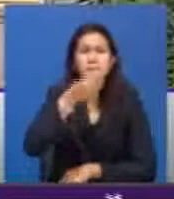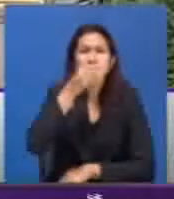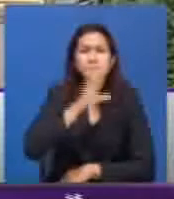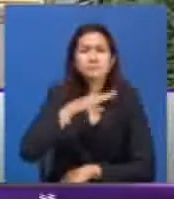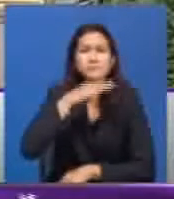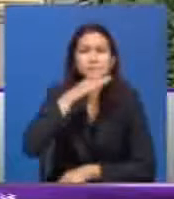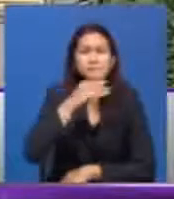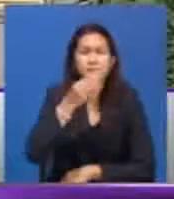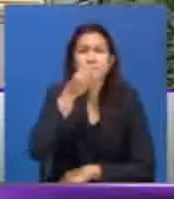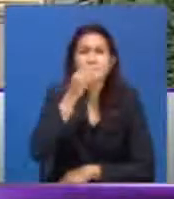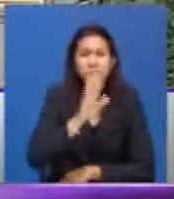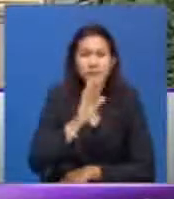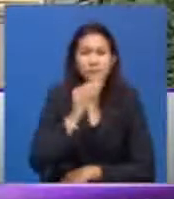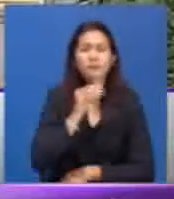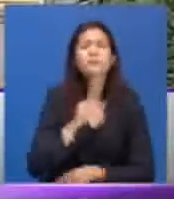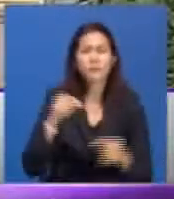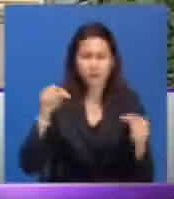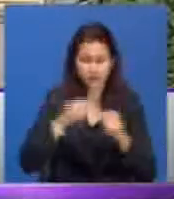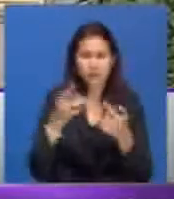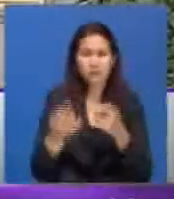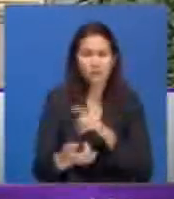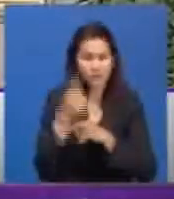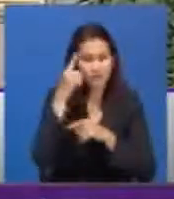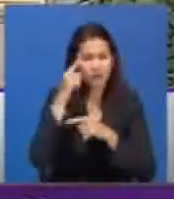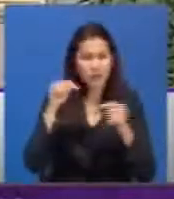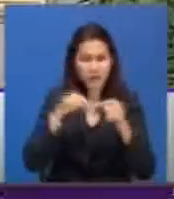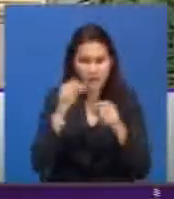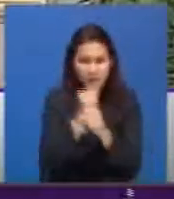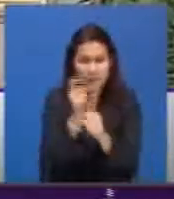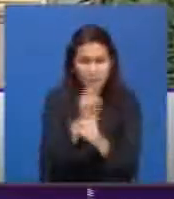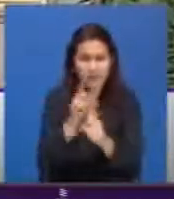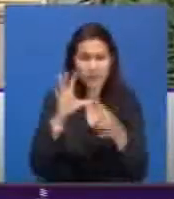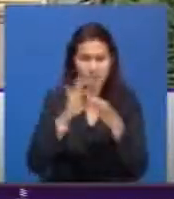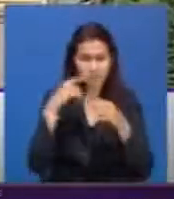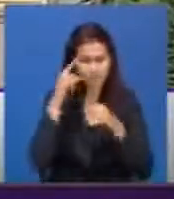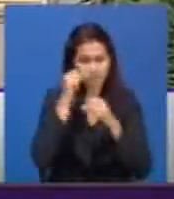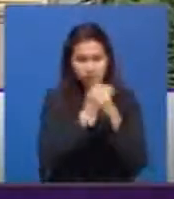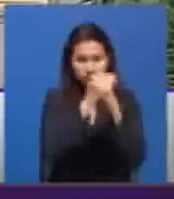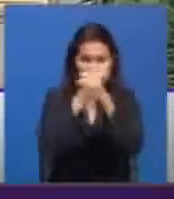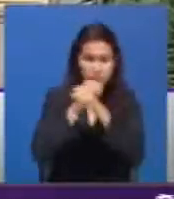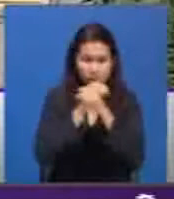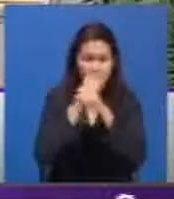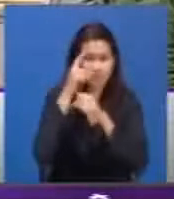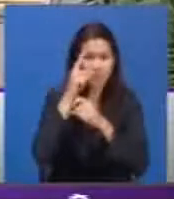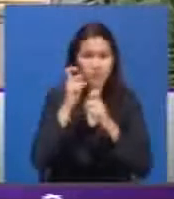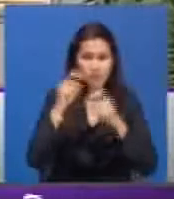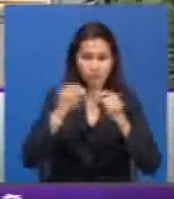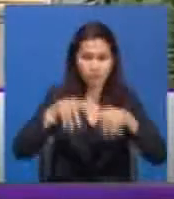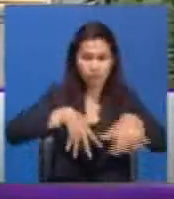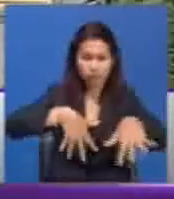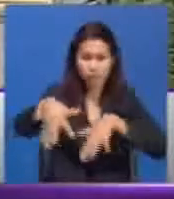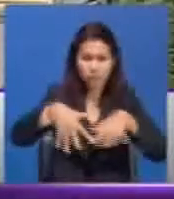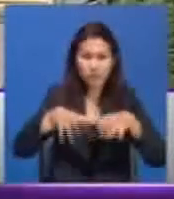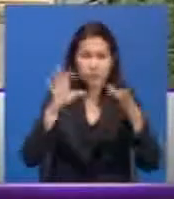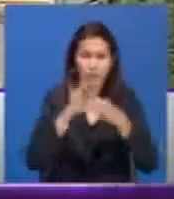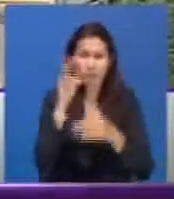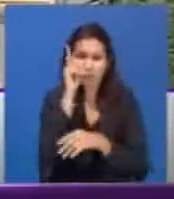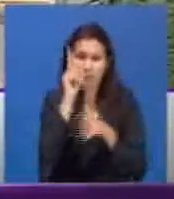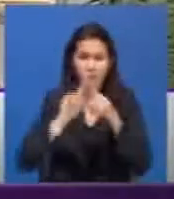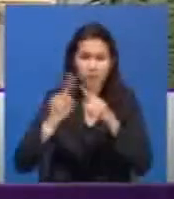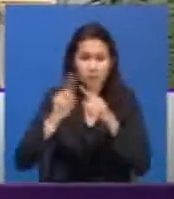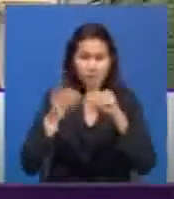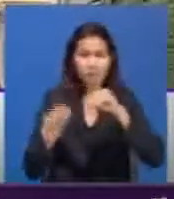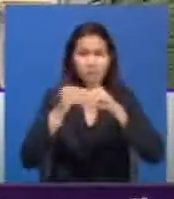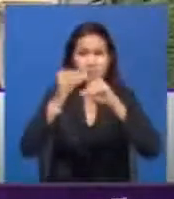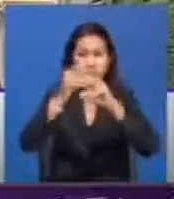ได้มีการย้ำกำชับกรมน.ภาค4ส่วนหน้านะคะให้ดูแลเรื่องของความปลอดภัยประชาชนบูรณาการงานด้านการข่าวมากยิ่งขึ้นเ